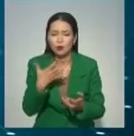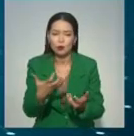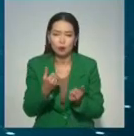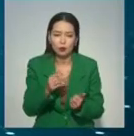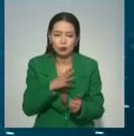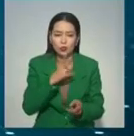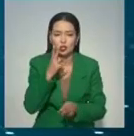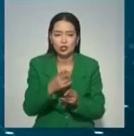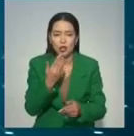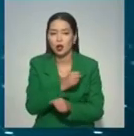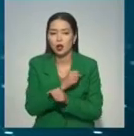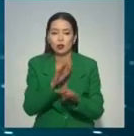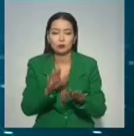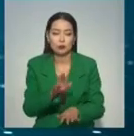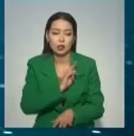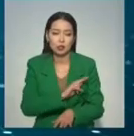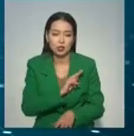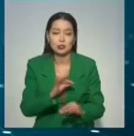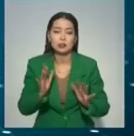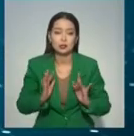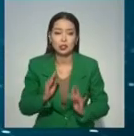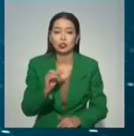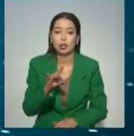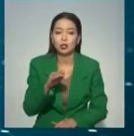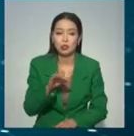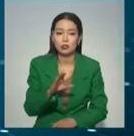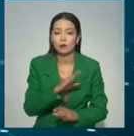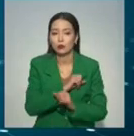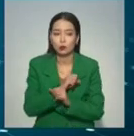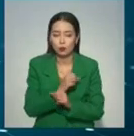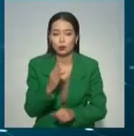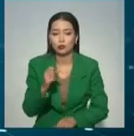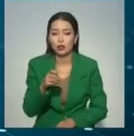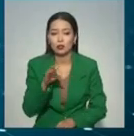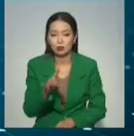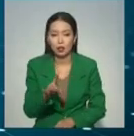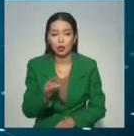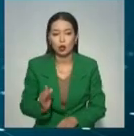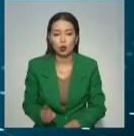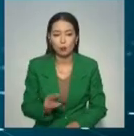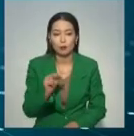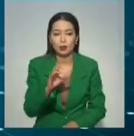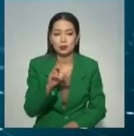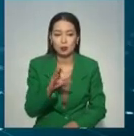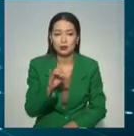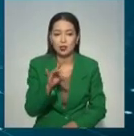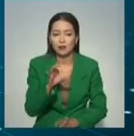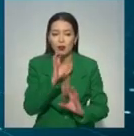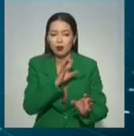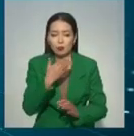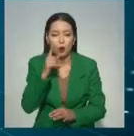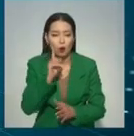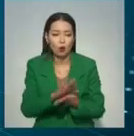со стороны отдыхающих сотрудников и в санатории «Жартас», и в доме отдыха «Шахтер». Компания «Бэкап-сервис» не обеспечила комфортные условия.